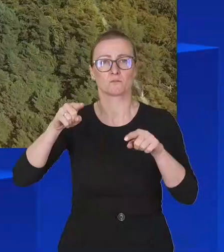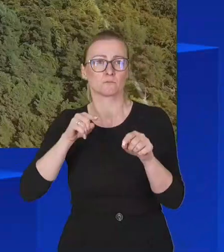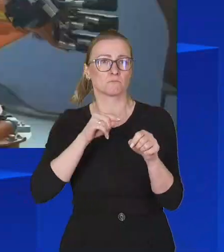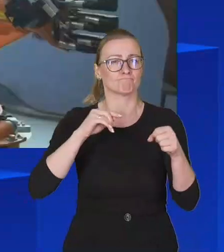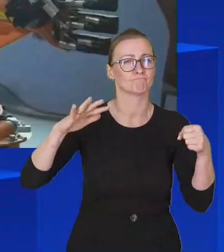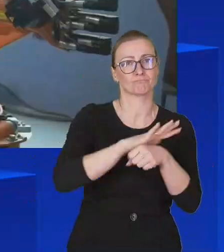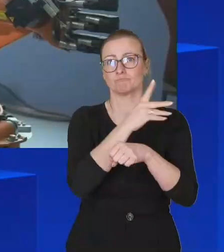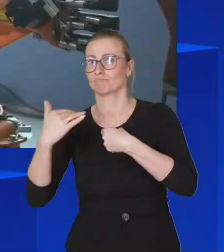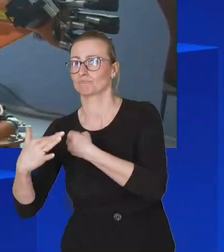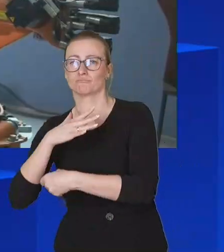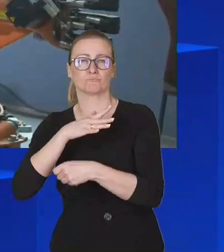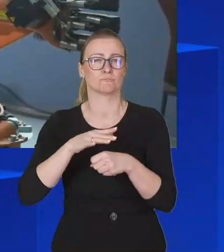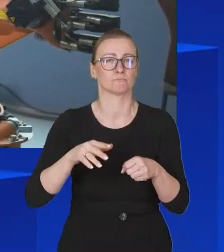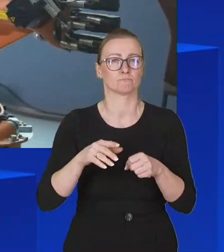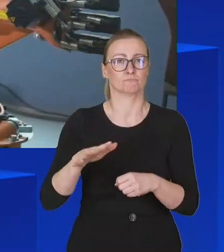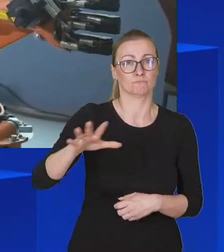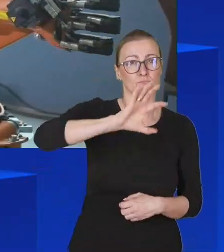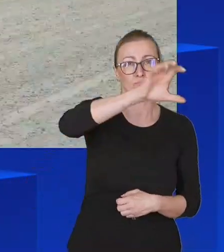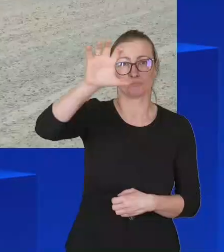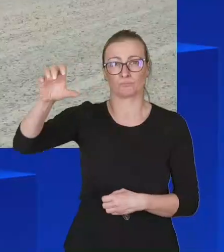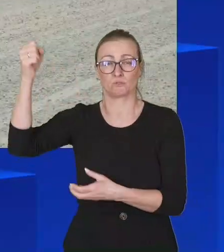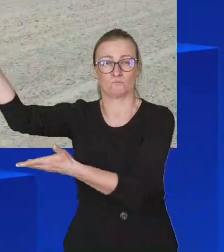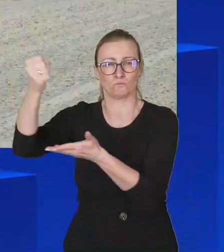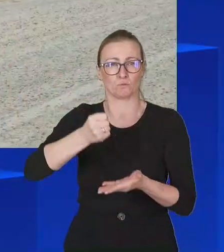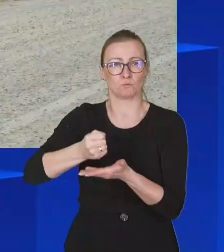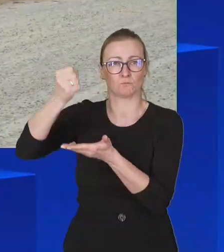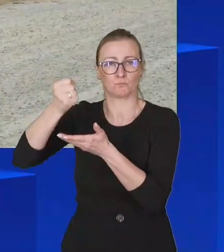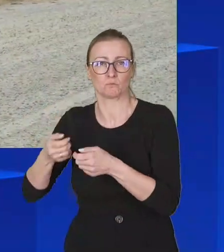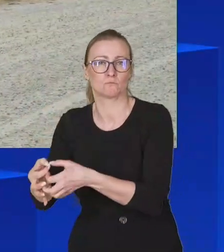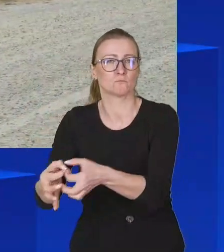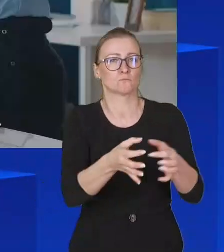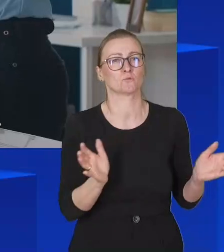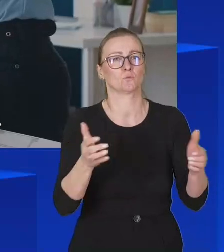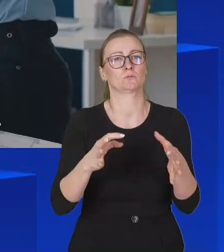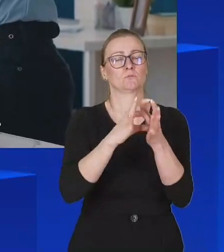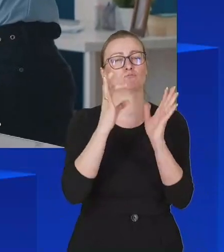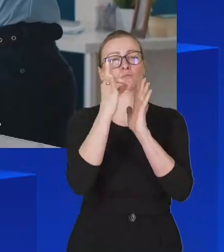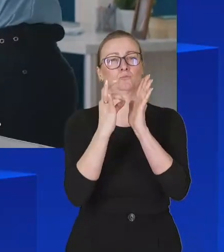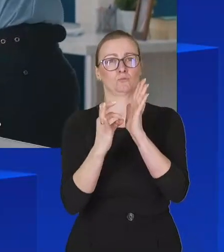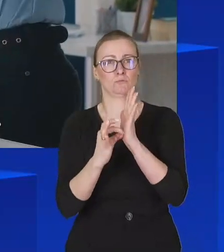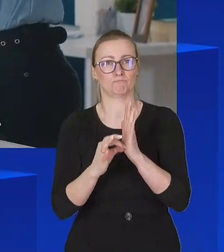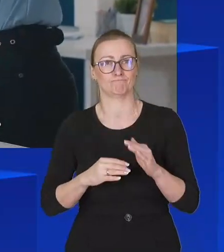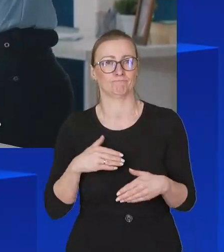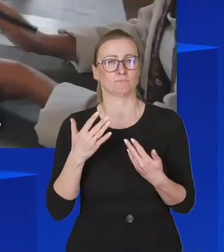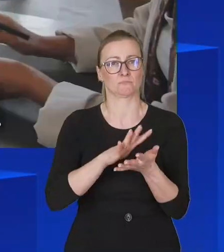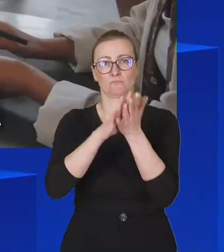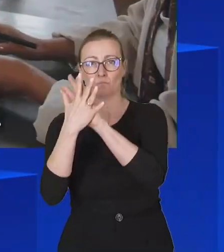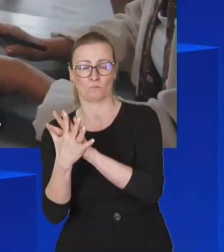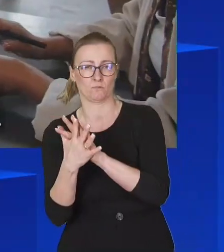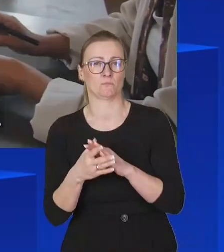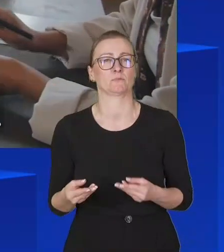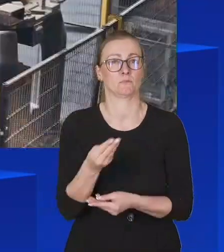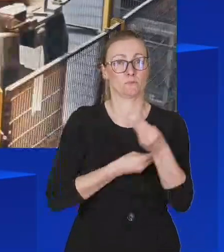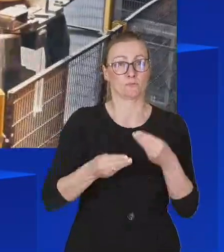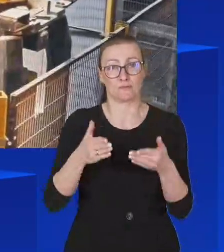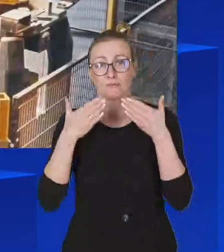państwa i regiony. Fundusze polityki spójności od wielu lat wspierają transformację gospodarczą całej Unii, ułatwiając nam radzenie sobie